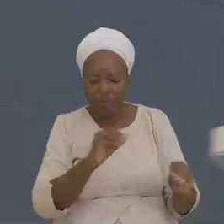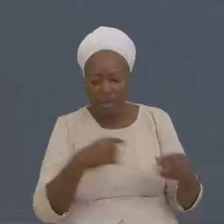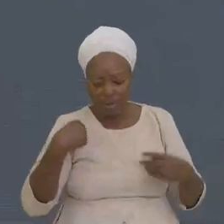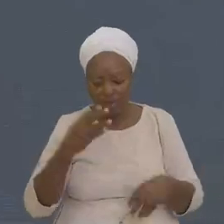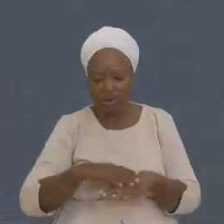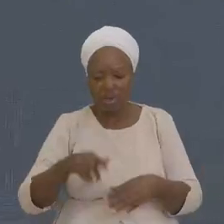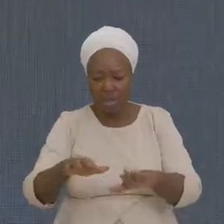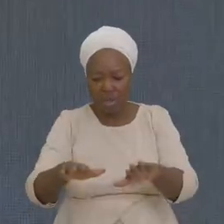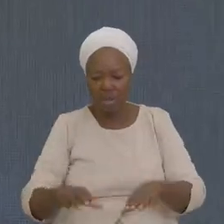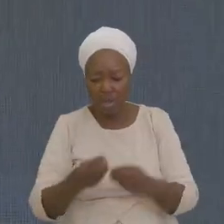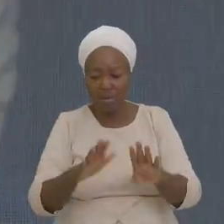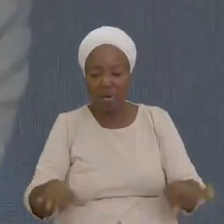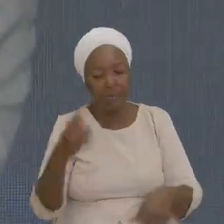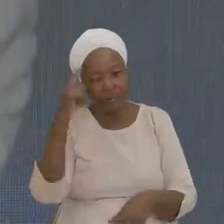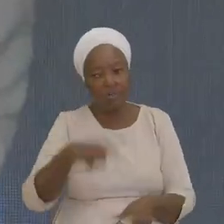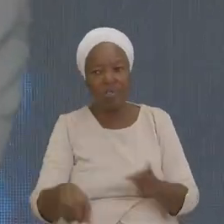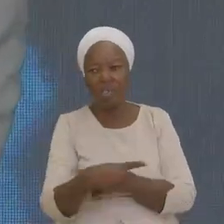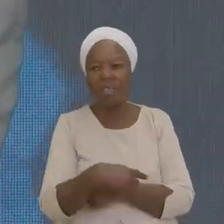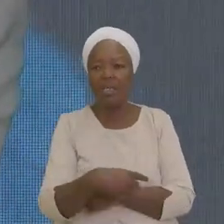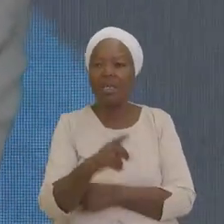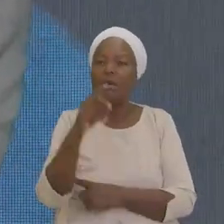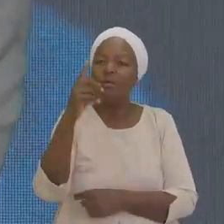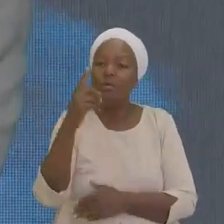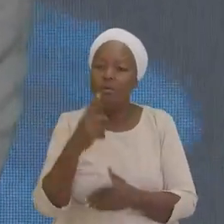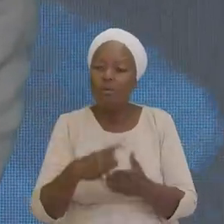Tout le monde peut étendre les habits par terre.